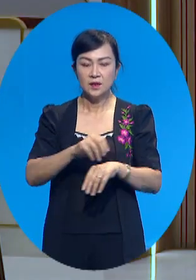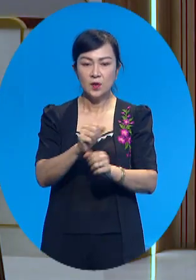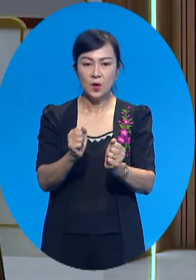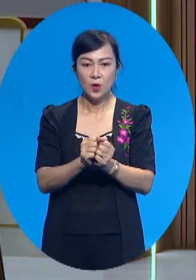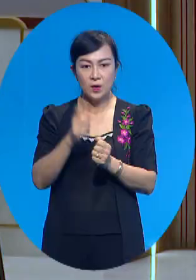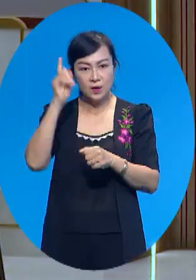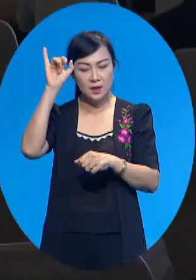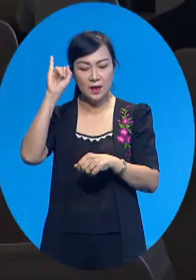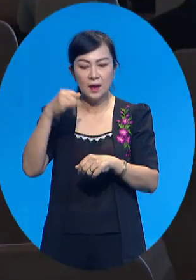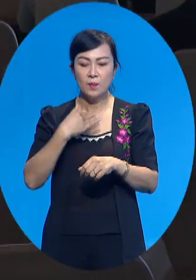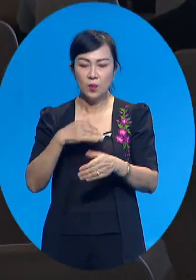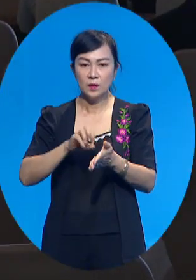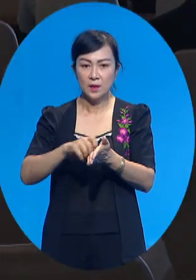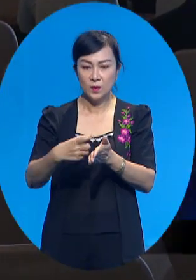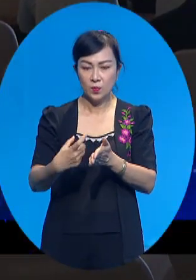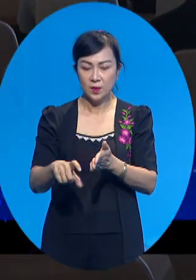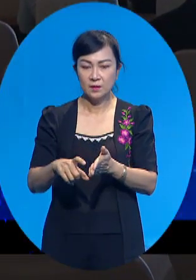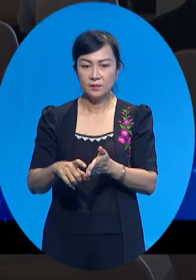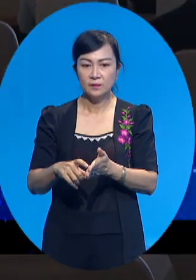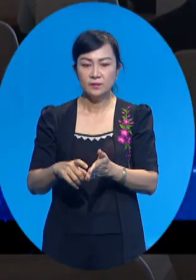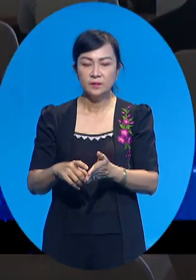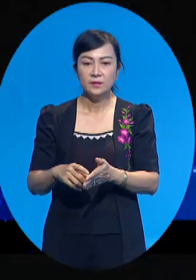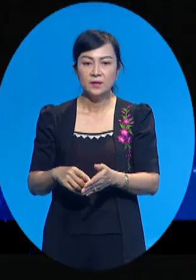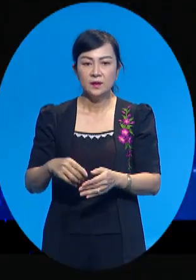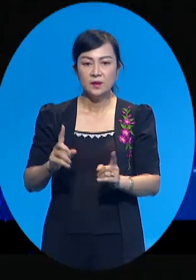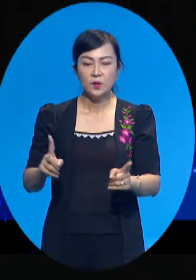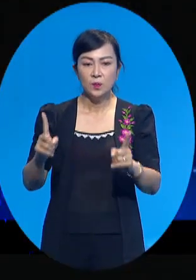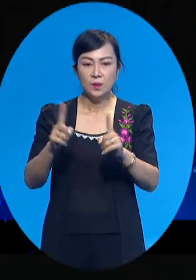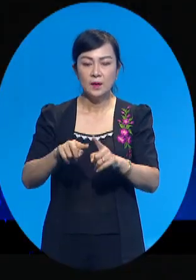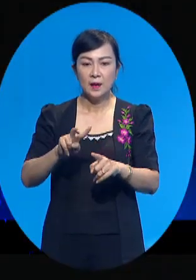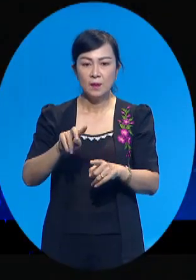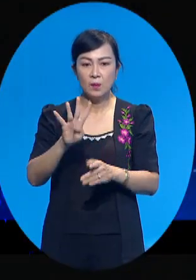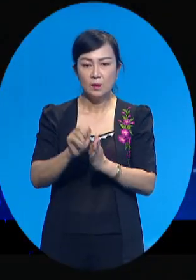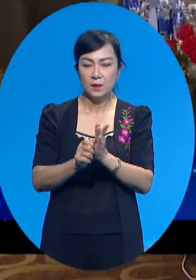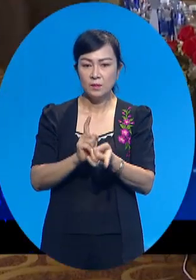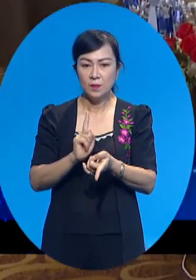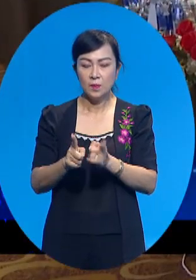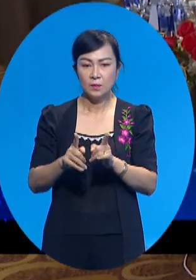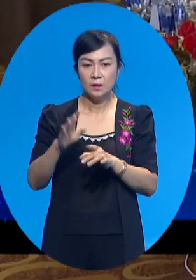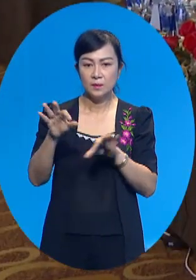mà các cái dự án này muốn giải quyết. Vòng chung kết và trao giải dự kiến diễn ra vào ngày 24 tháng 11 tới đây tại thành phố Hồ Chí Minh.